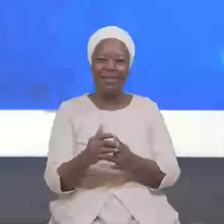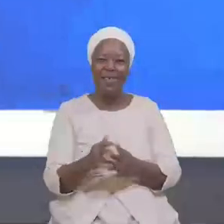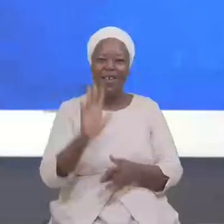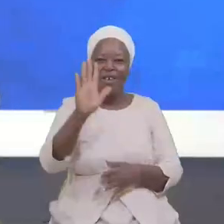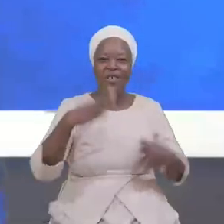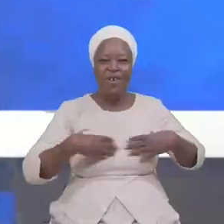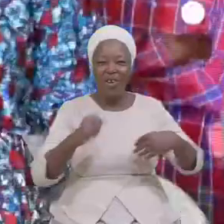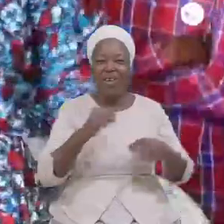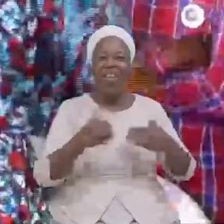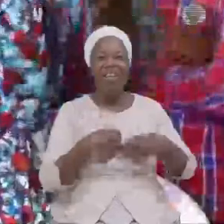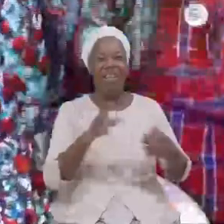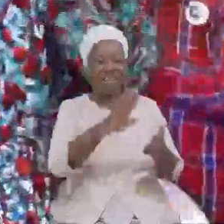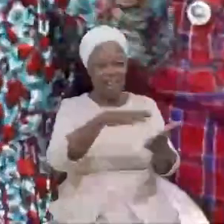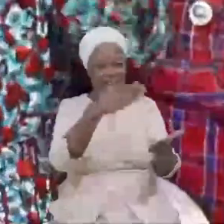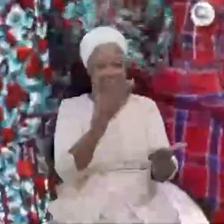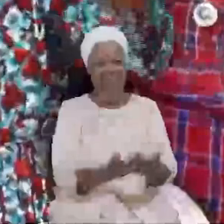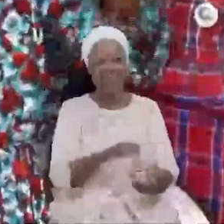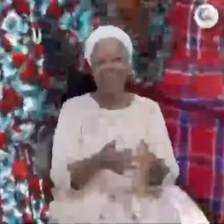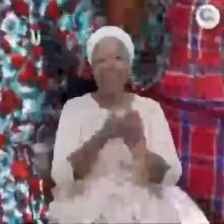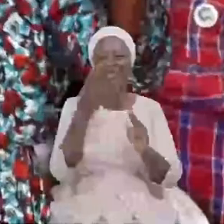ta guérison est venue.